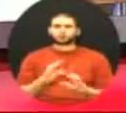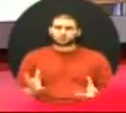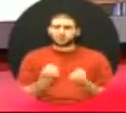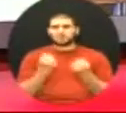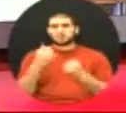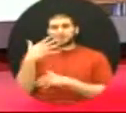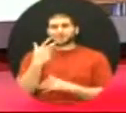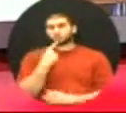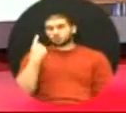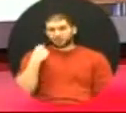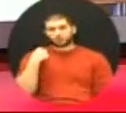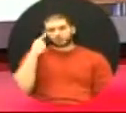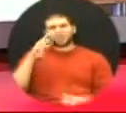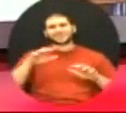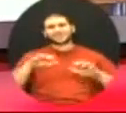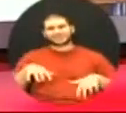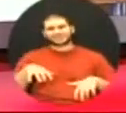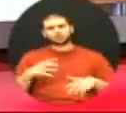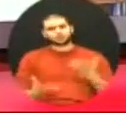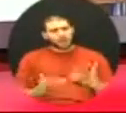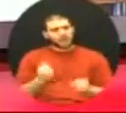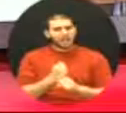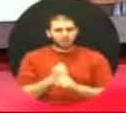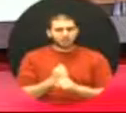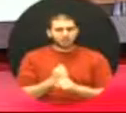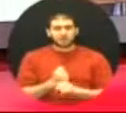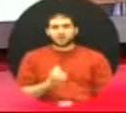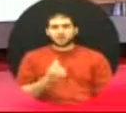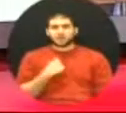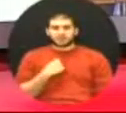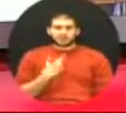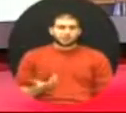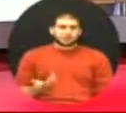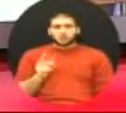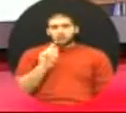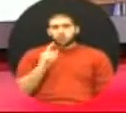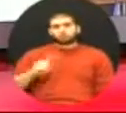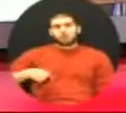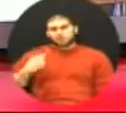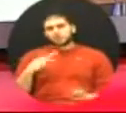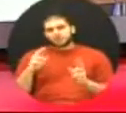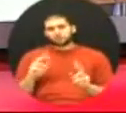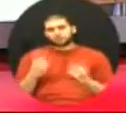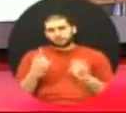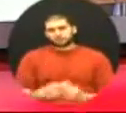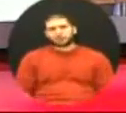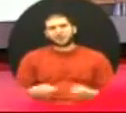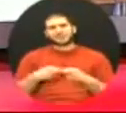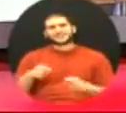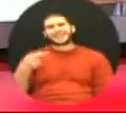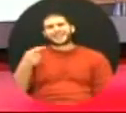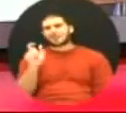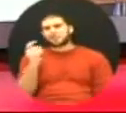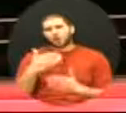ממלכתי. שנה שעברה אני חושבת שהנשיא שקל לעשות משהו כזה. אני, את יודעת מה, אני, אולי לשנה הבאה, אני מקווה שאולי זה... חבר הכנסת גליק, מילה אחרונה